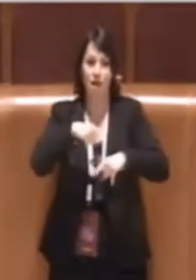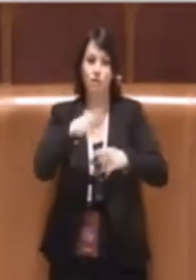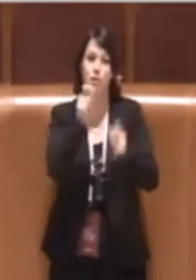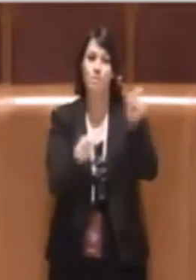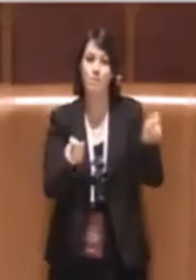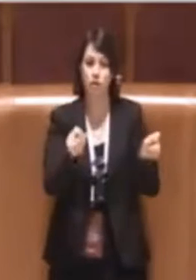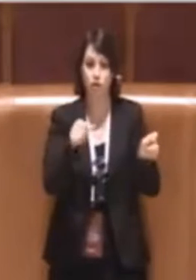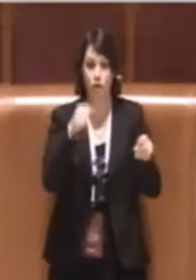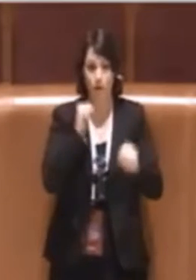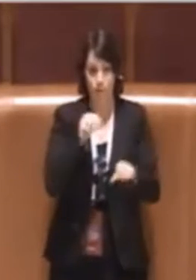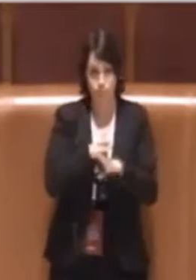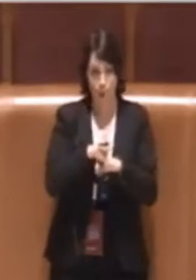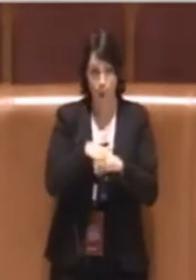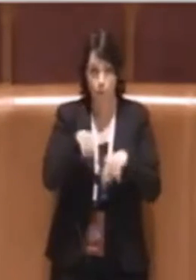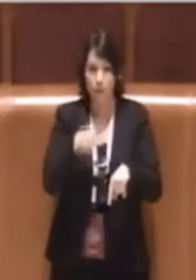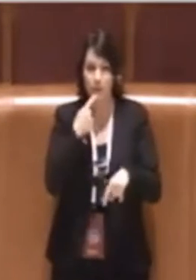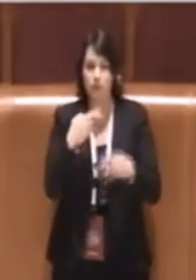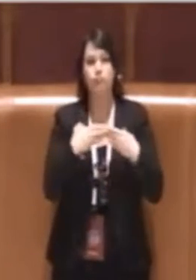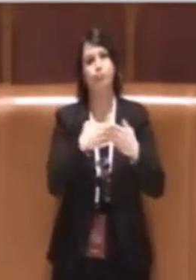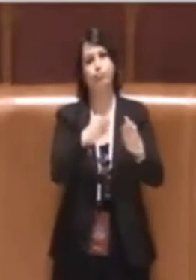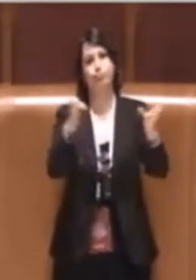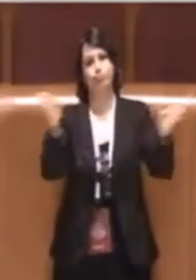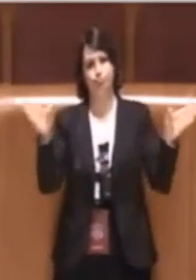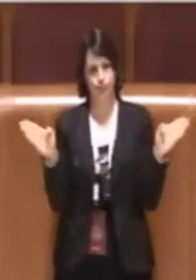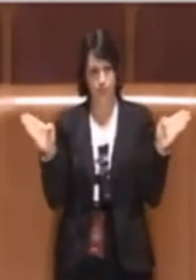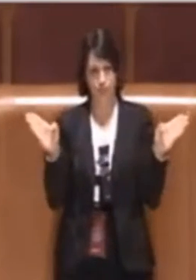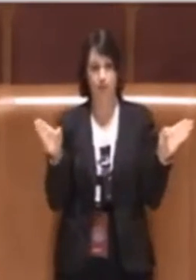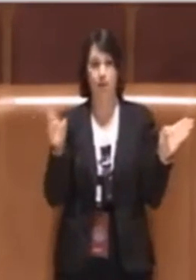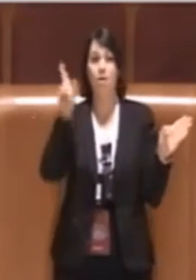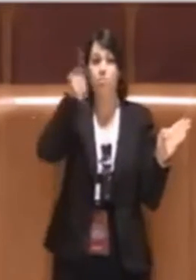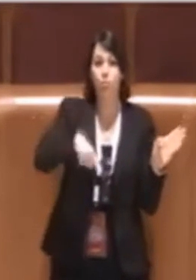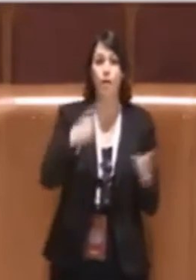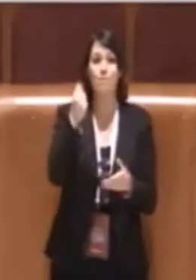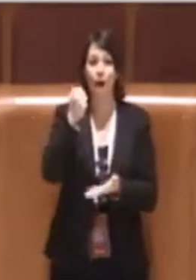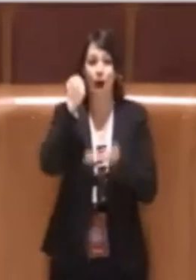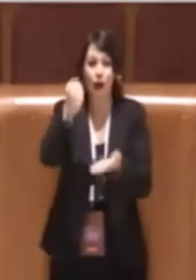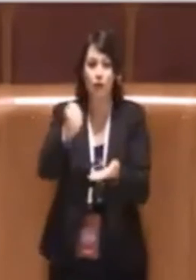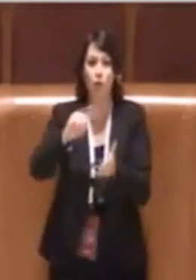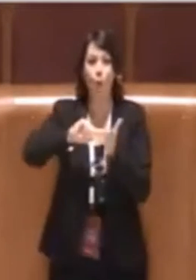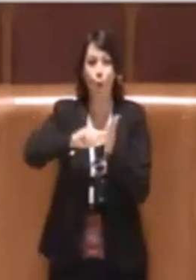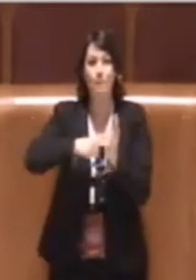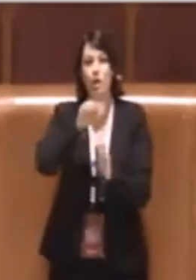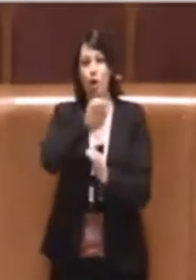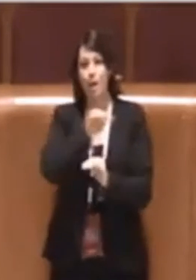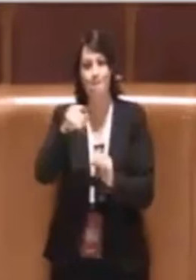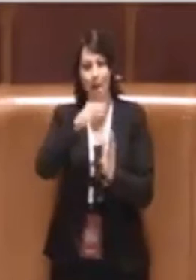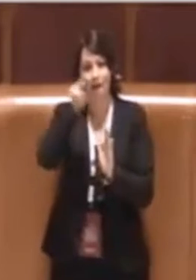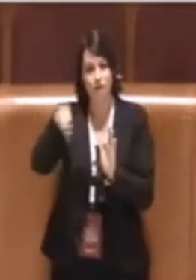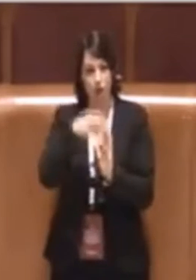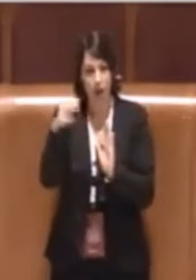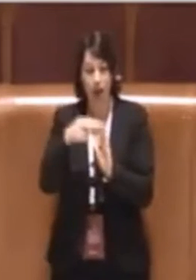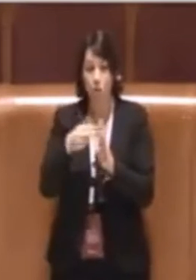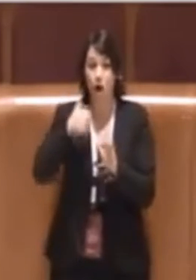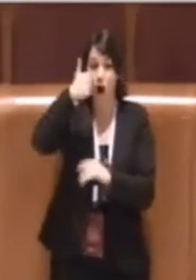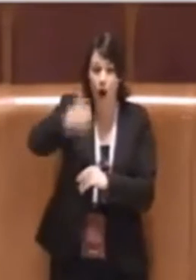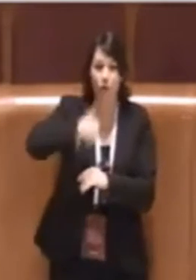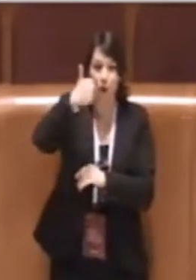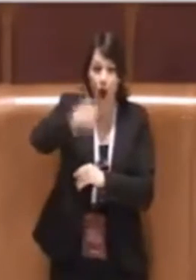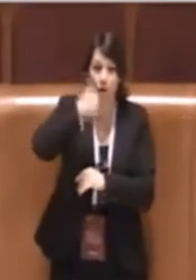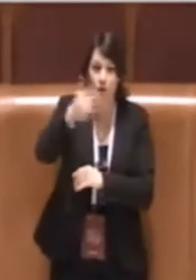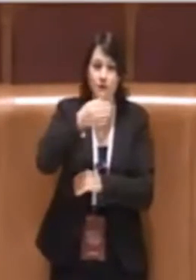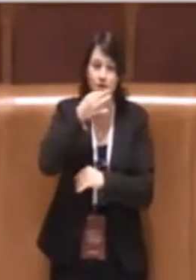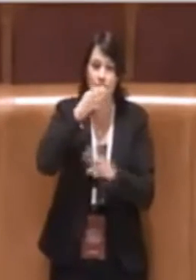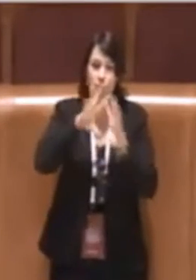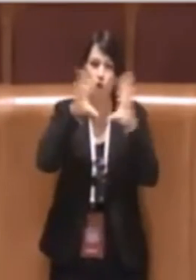budget che aumentiamo, e aumentiamo di circa 1,5 milioni all'anno, arriviamo a 10 milioni